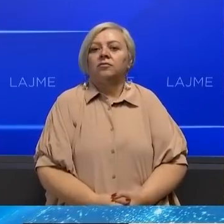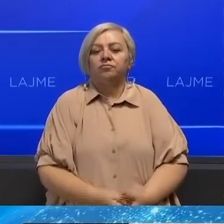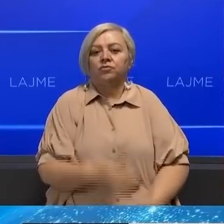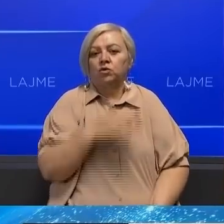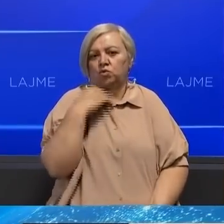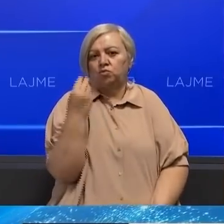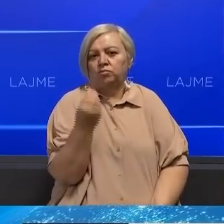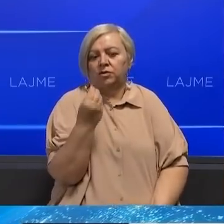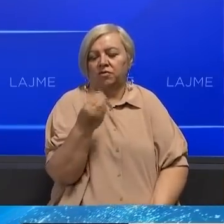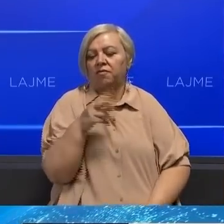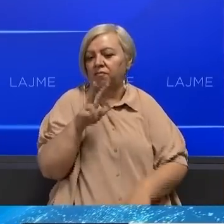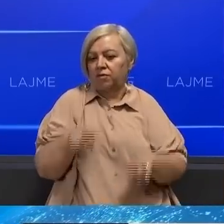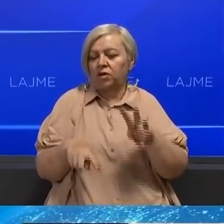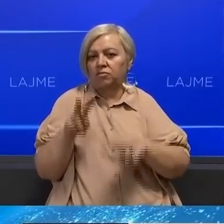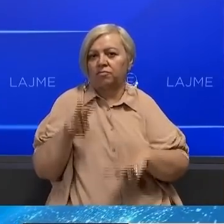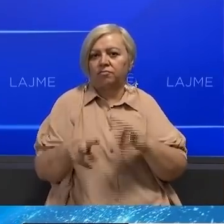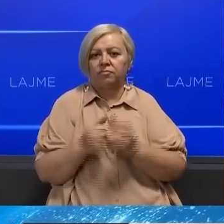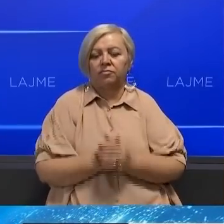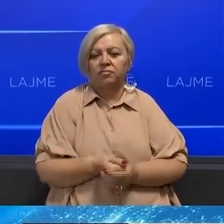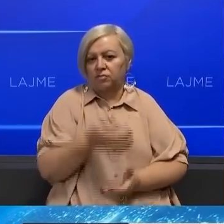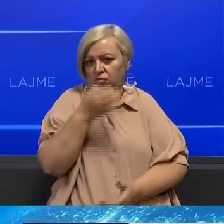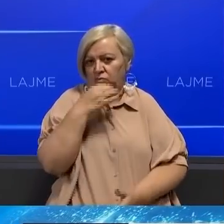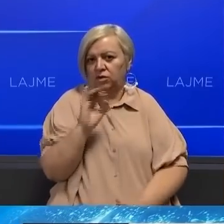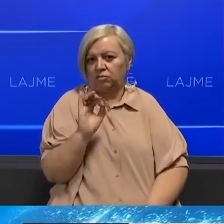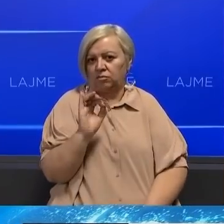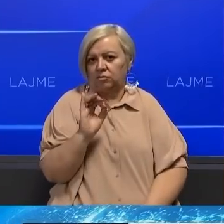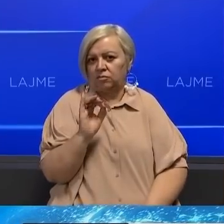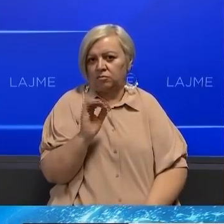Shumë mirë, vizita ke shumë e mirë.